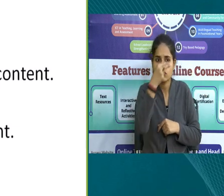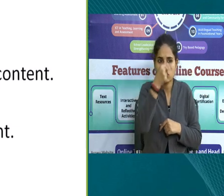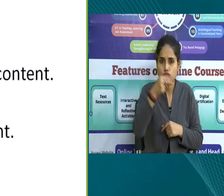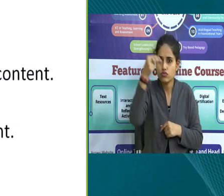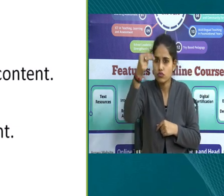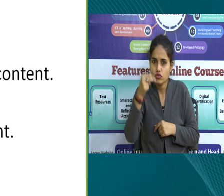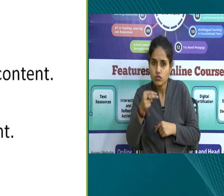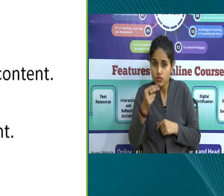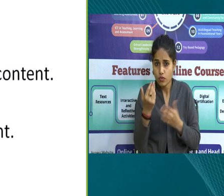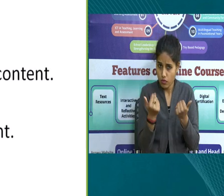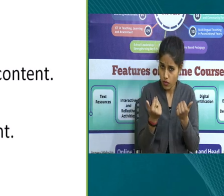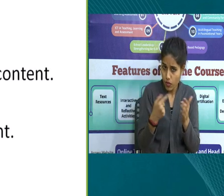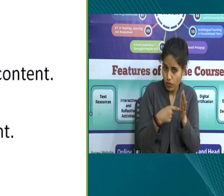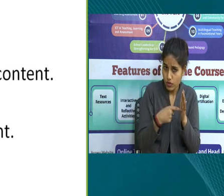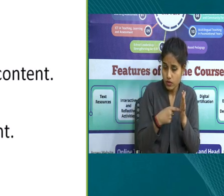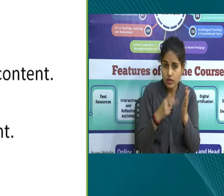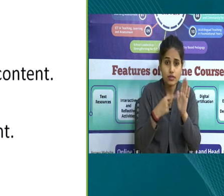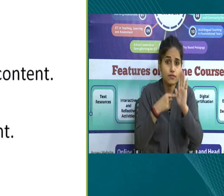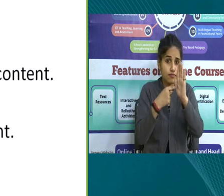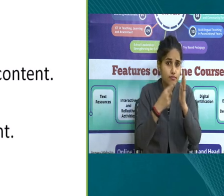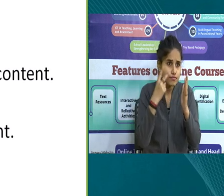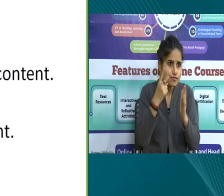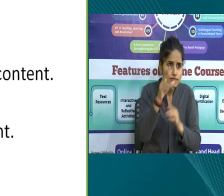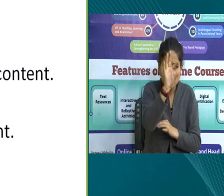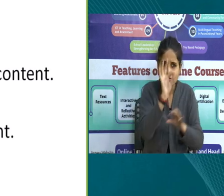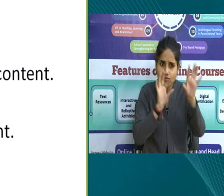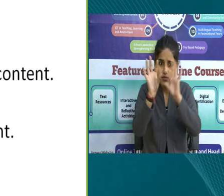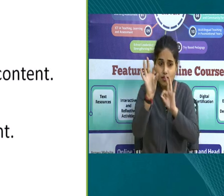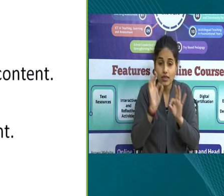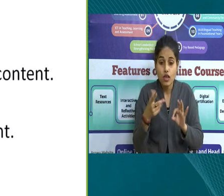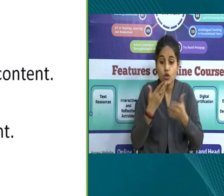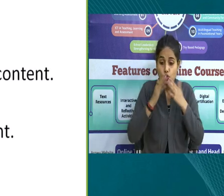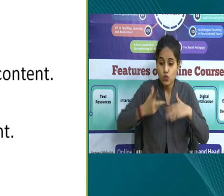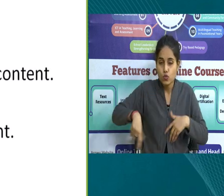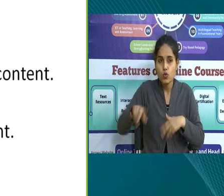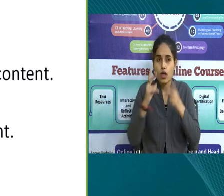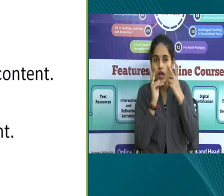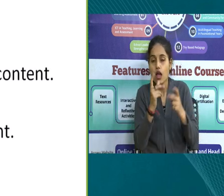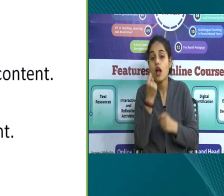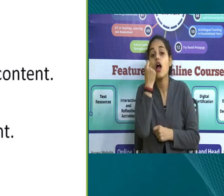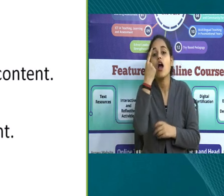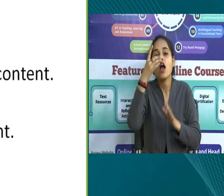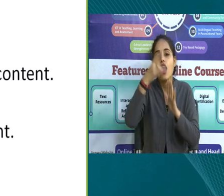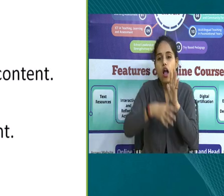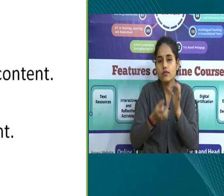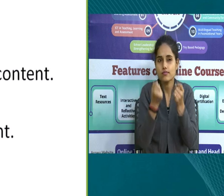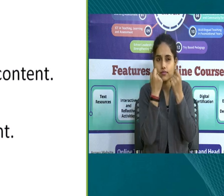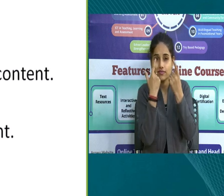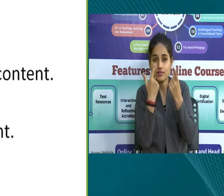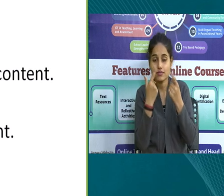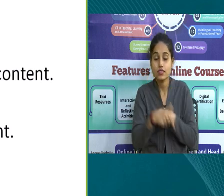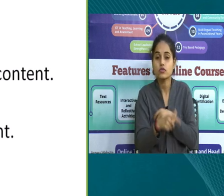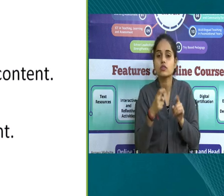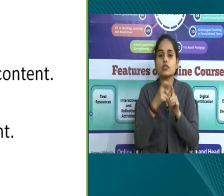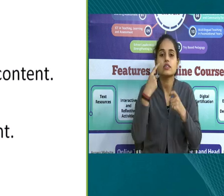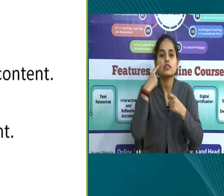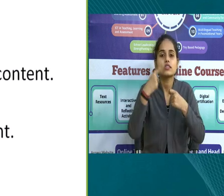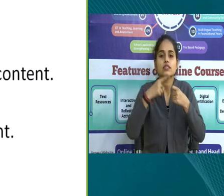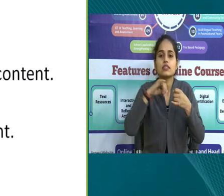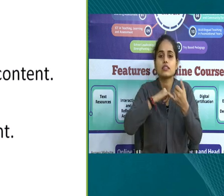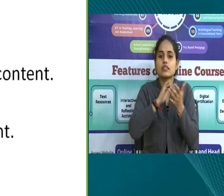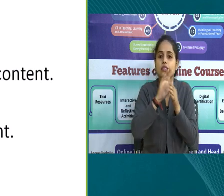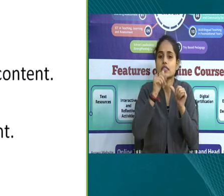वर्किंग मॉडल्स होंगे प्रोजेक्ट होंगे तो बच्चों को जादा बहतर तरीके से समा जाएगा यहां मैं बताना चाहूंगी देख्षा पोर्टल पे जब